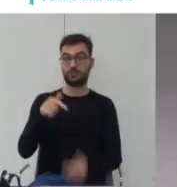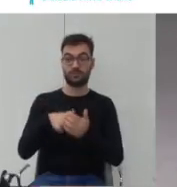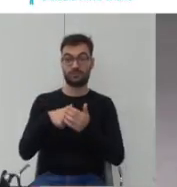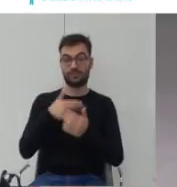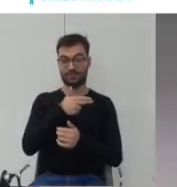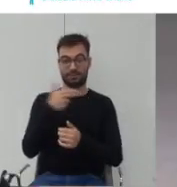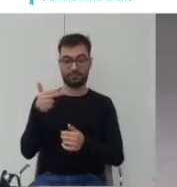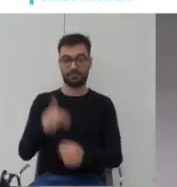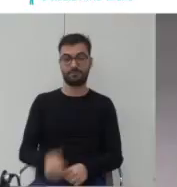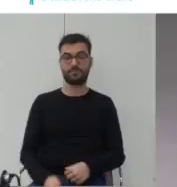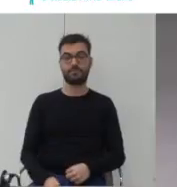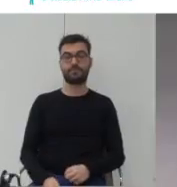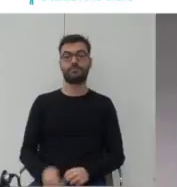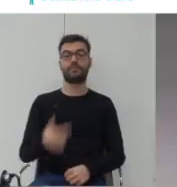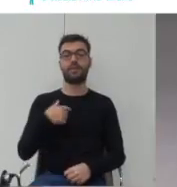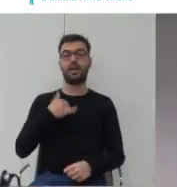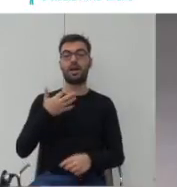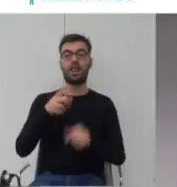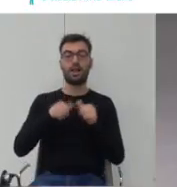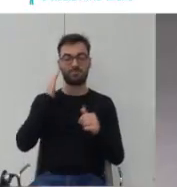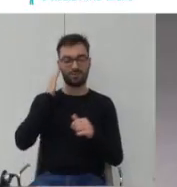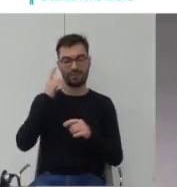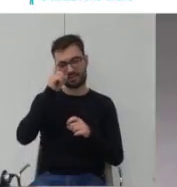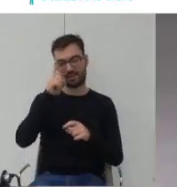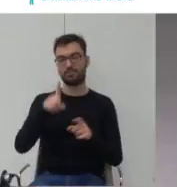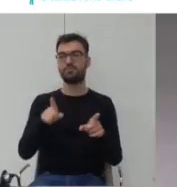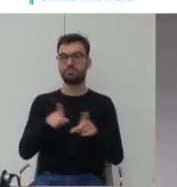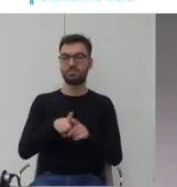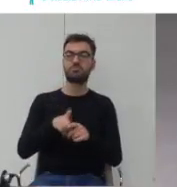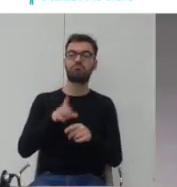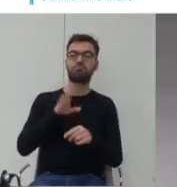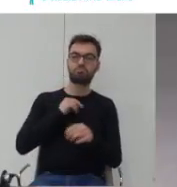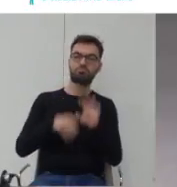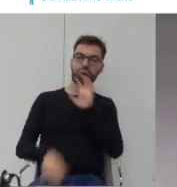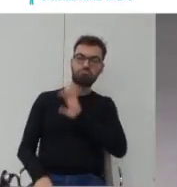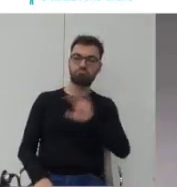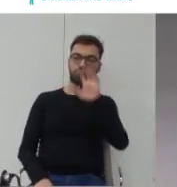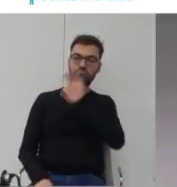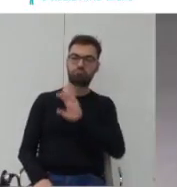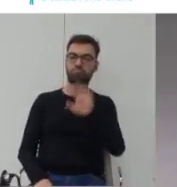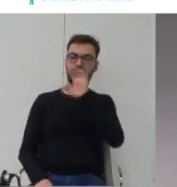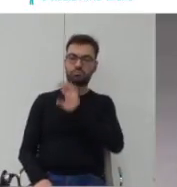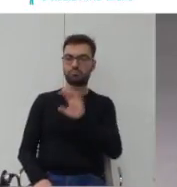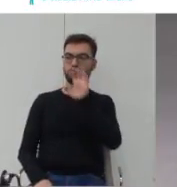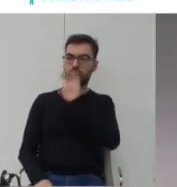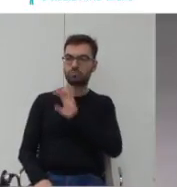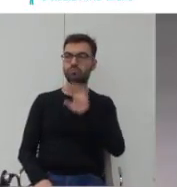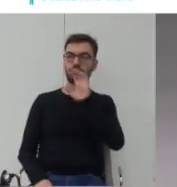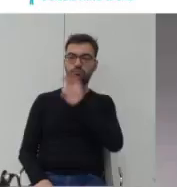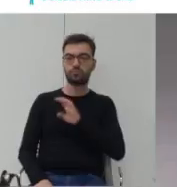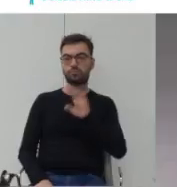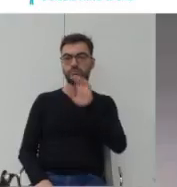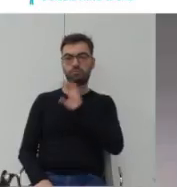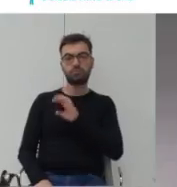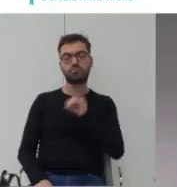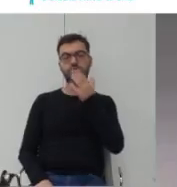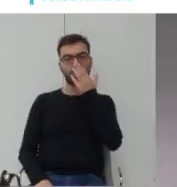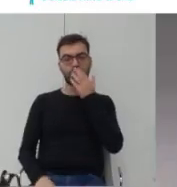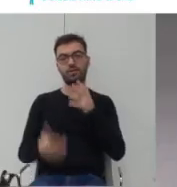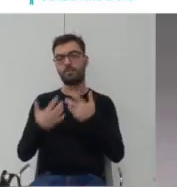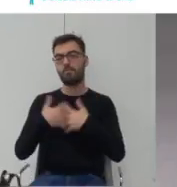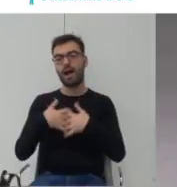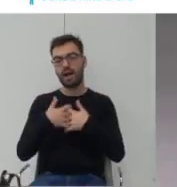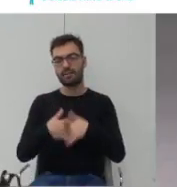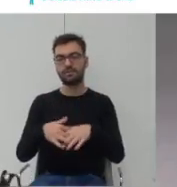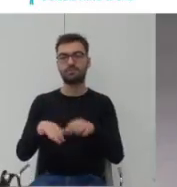tematyki. No i mieszkając przez te kilka lat w Niemczech, mieliśmy również okazję obserwowania tego, co tych różnych